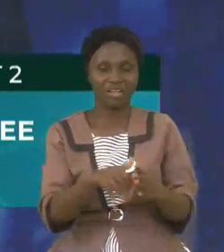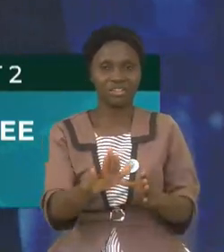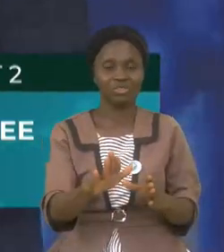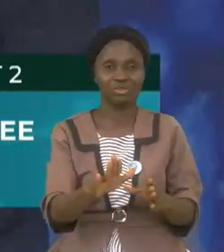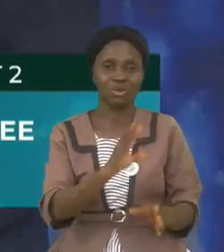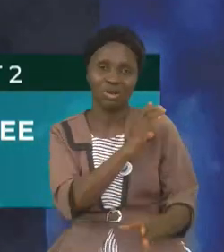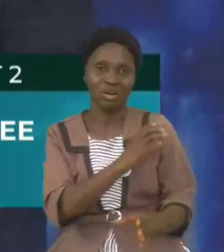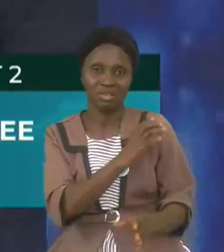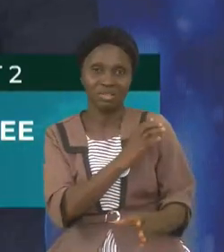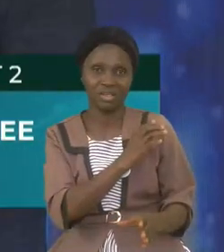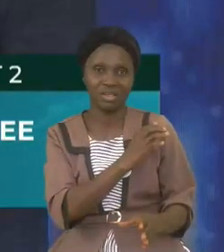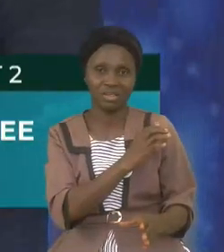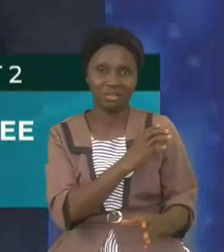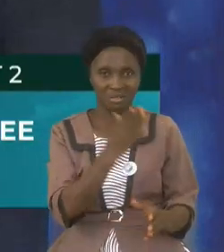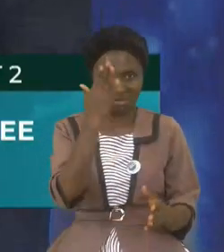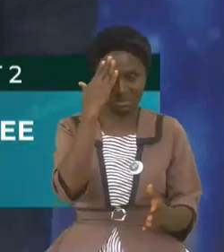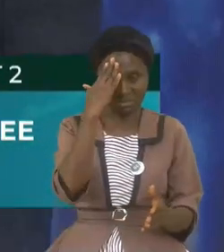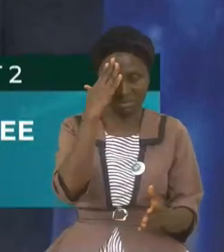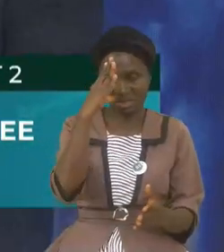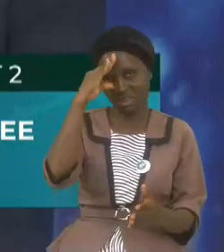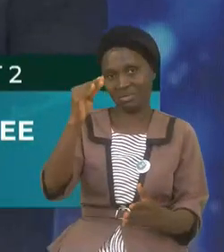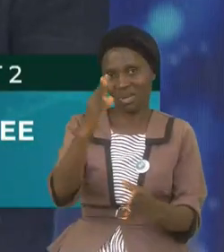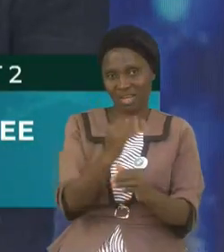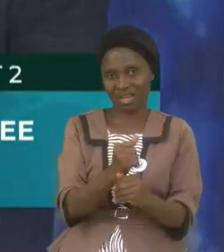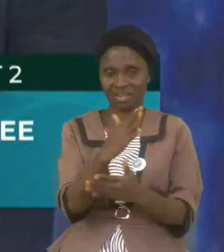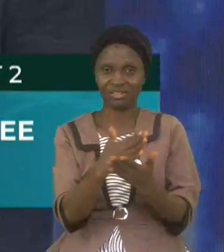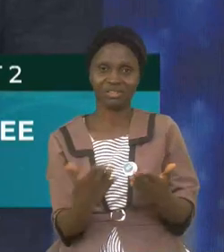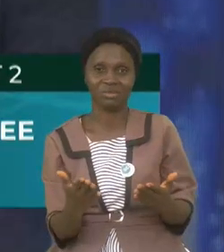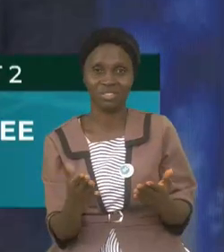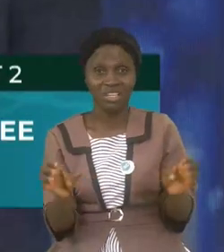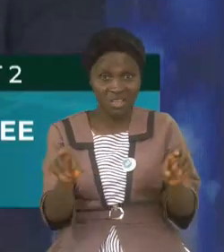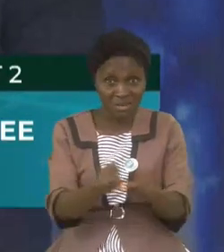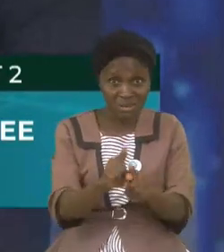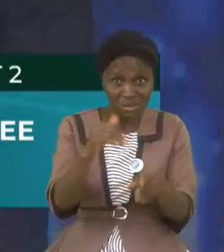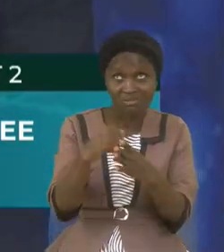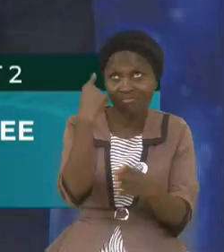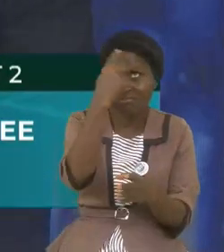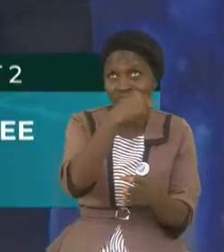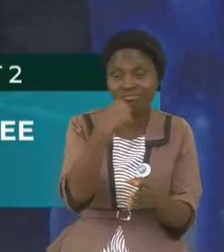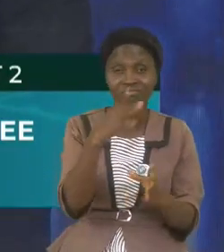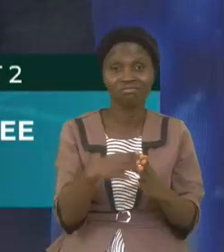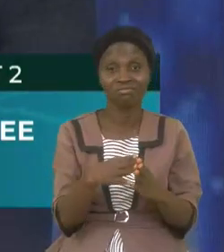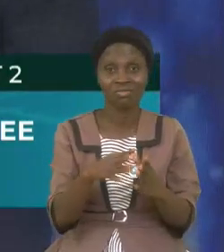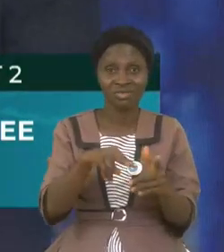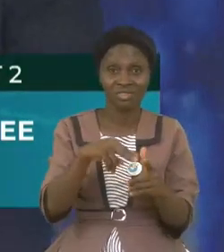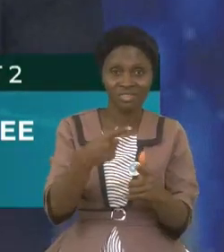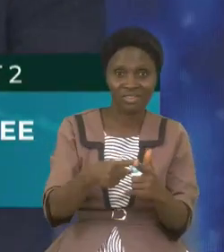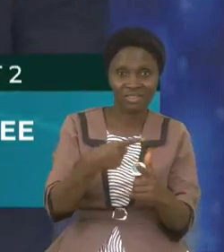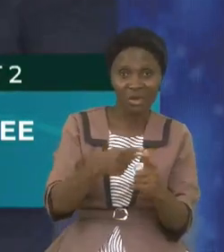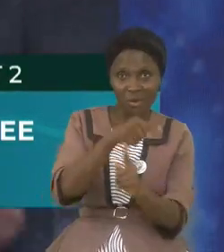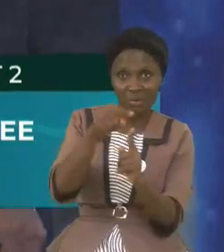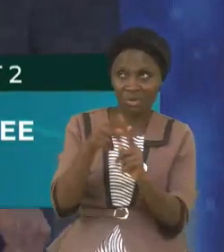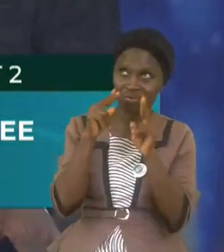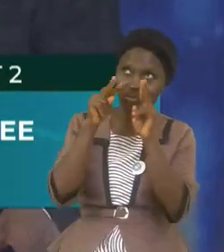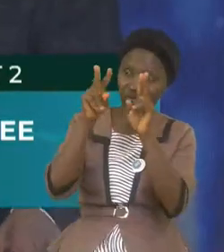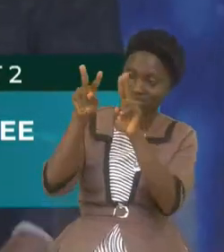l'arrogance dans les actions, l'arrogance dans les dispositions, l'arrogance. L'homme là se lève, la femme se lève, même